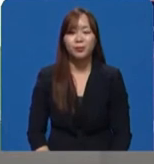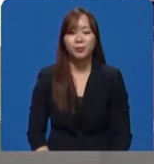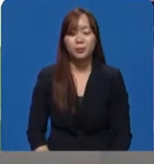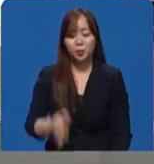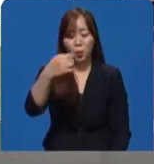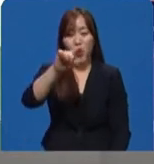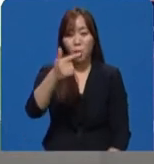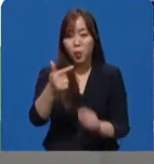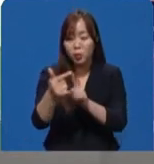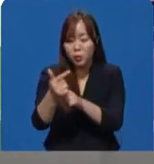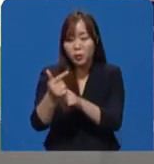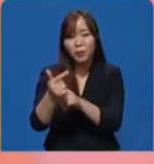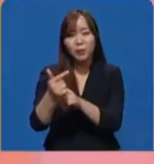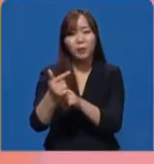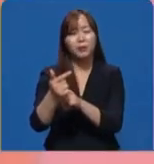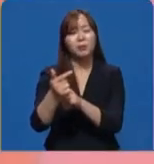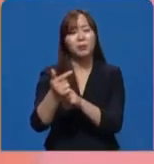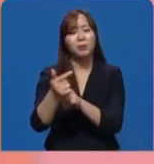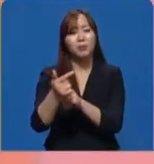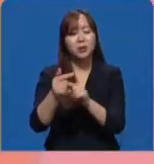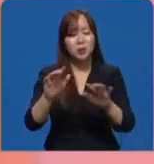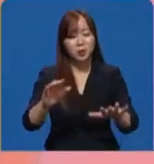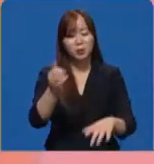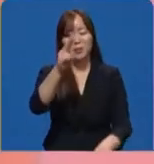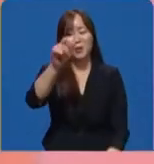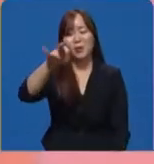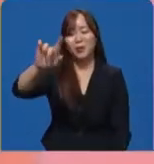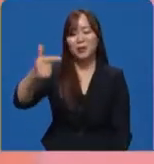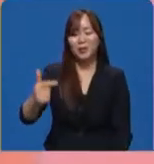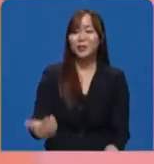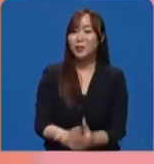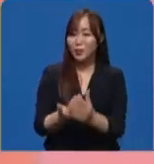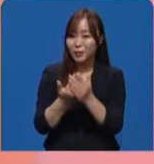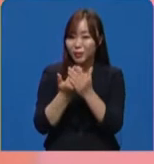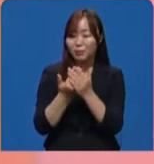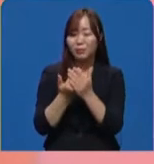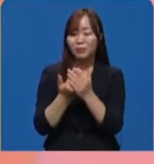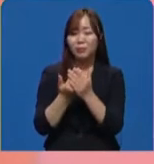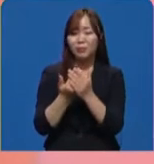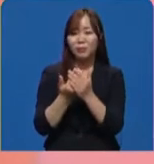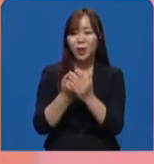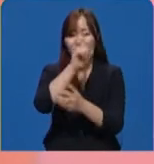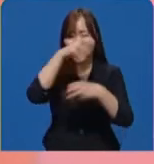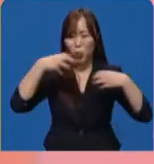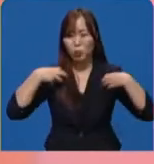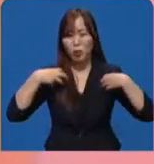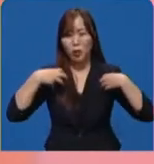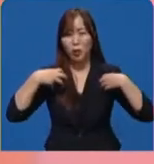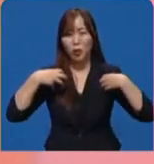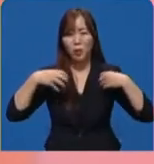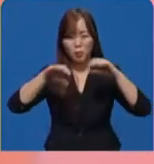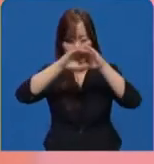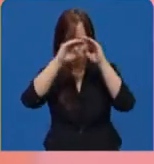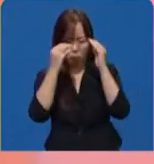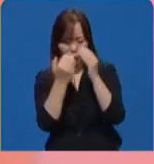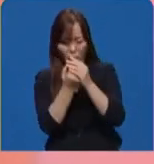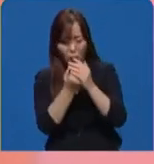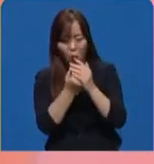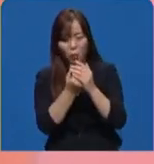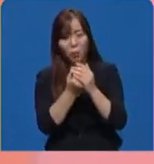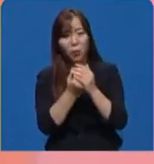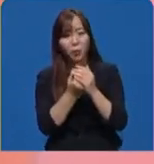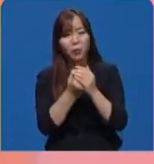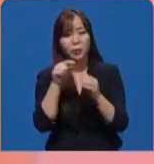원 후보님의 그 이제 혁신 성장 또 정부가 대규모 모태 펀드를 이제